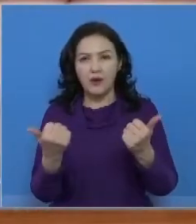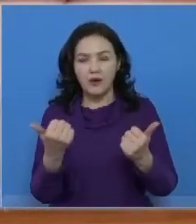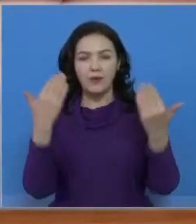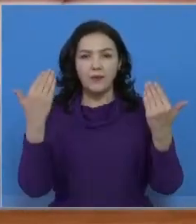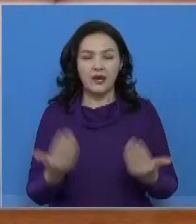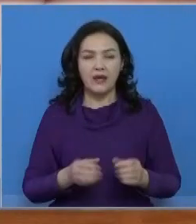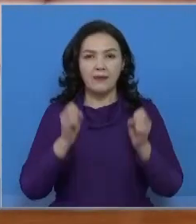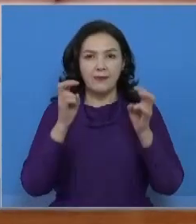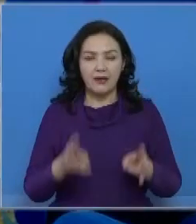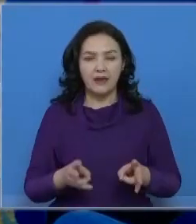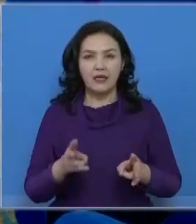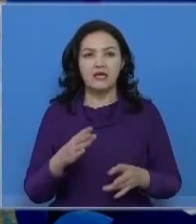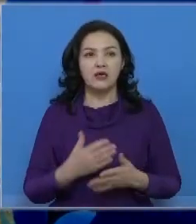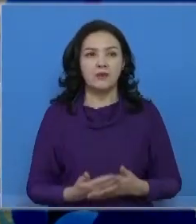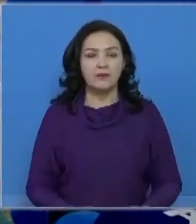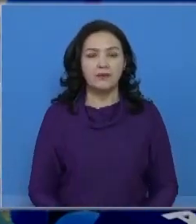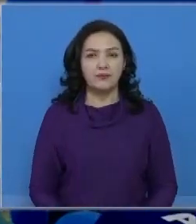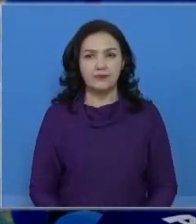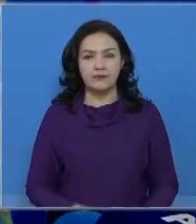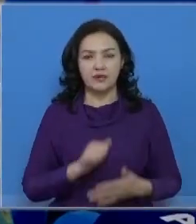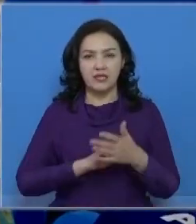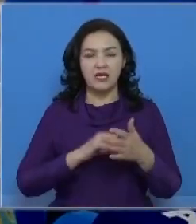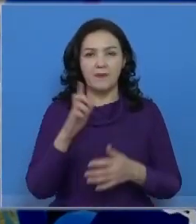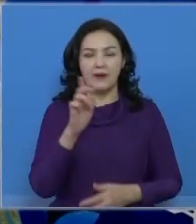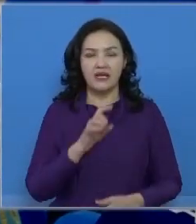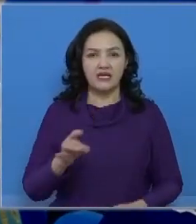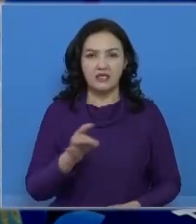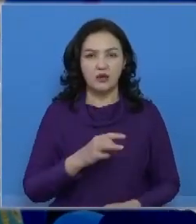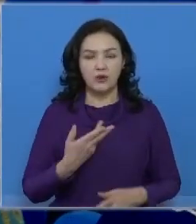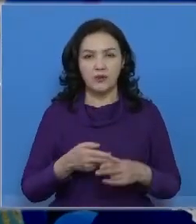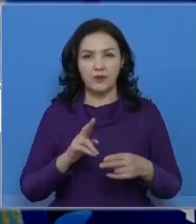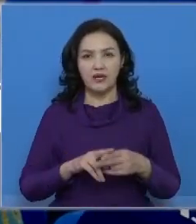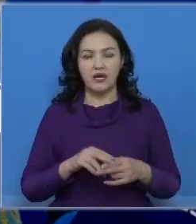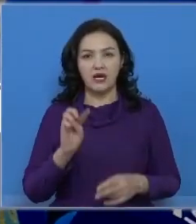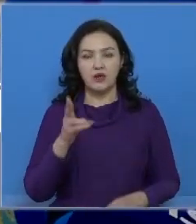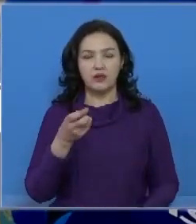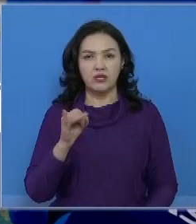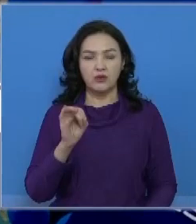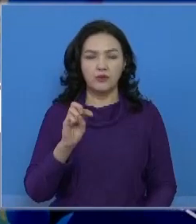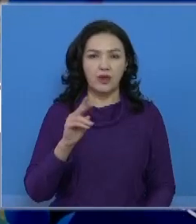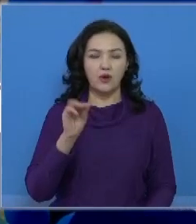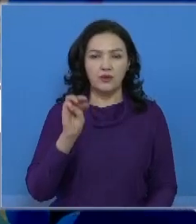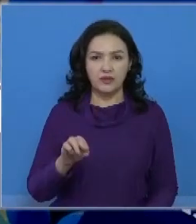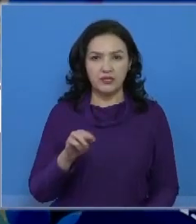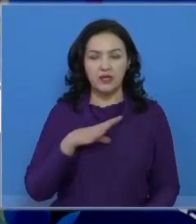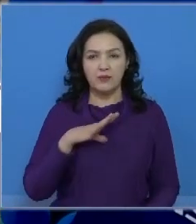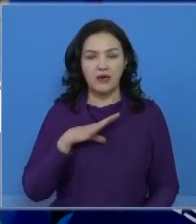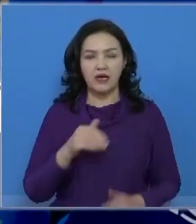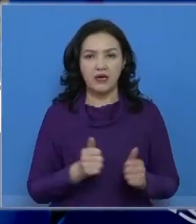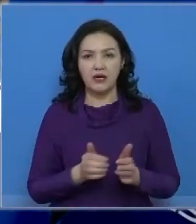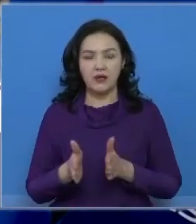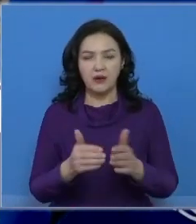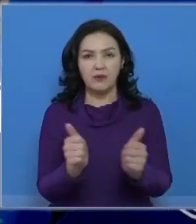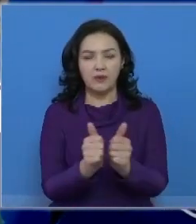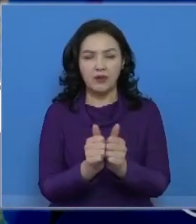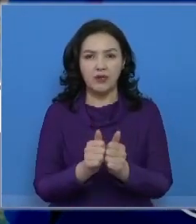бүгінде қауіп сейілген. Су шайу мәселесі бойынша Байғанин ауданында ол деген жаңағы Қарауылкелді Оймауыт бағытында орналасқан жолдың бойындағы